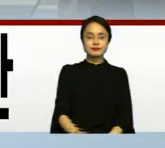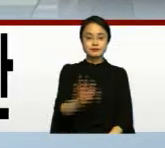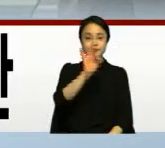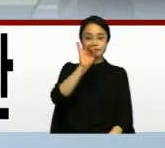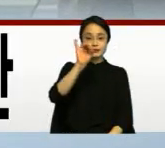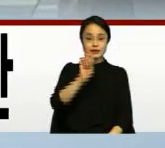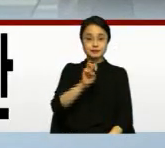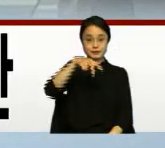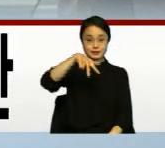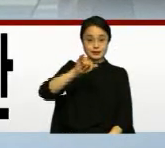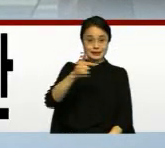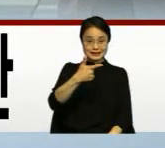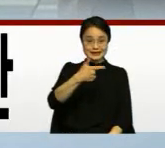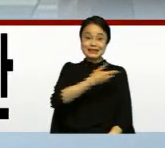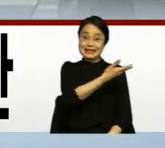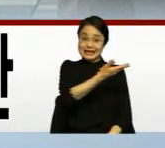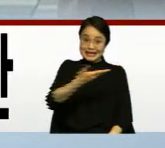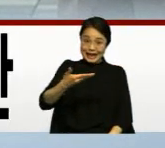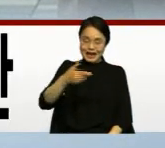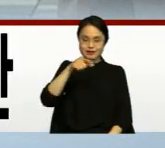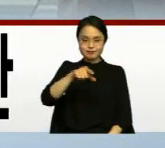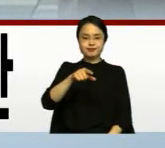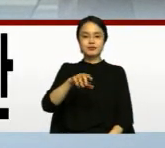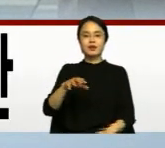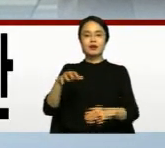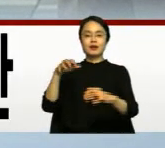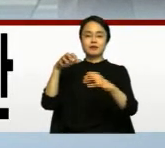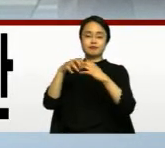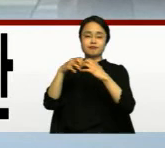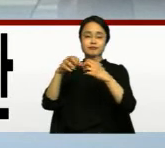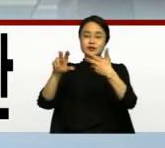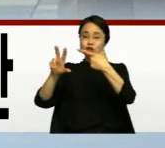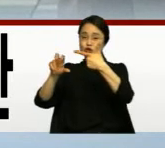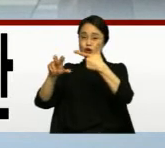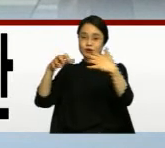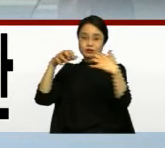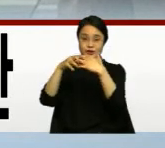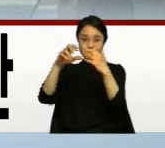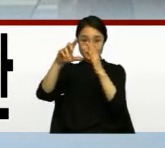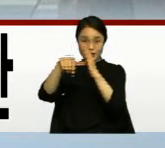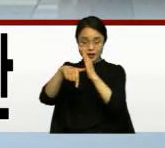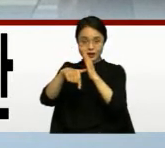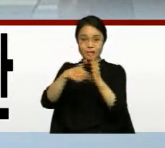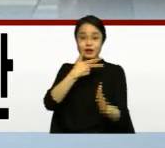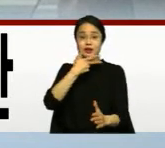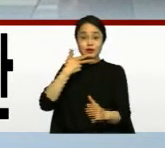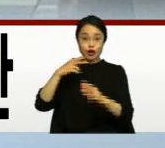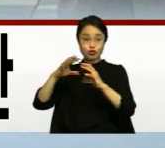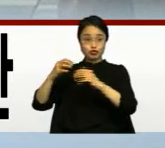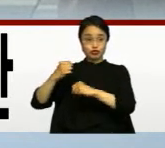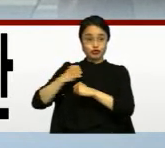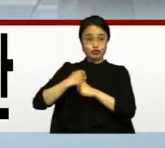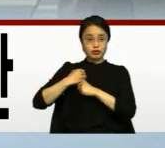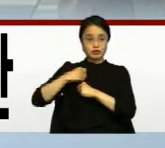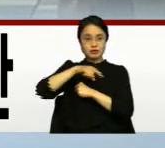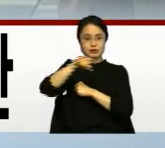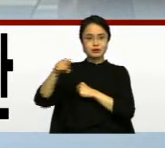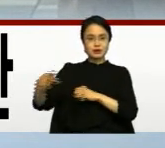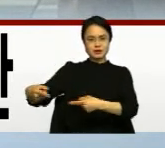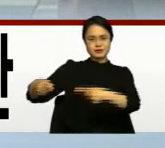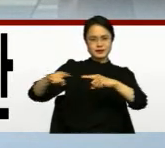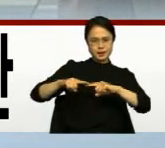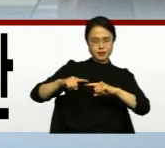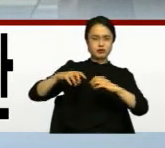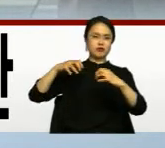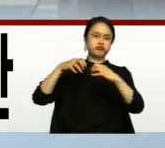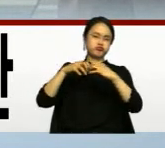임진강 전투는 6.25 전쟁 당시 영국군이 중공군과 혈투를 벌여 남하를 지연시킨 전투입니다. 전몰